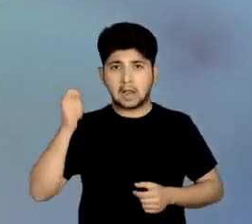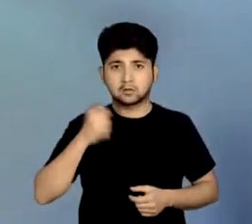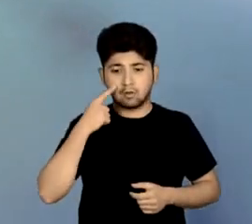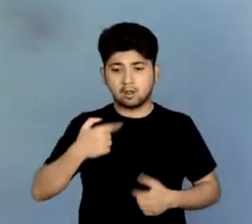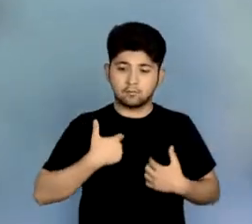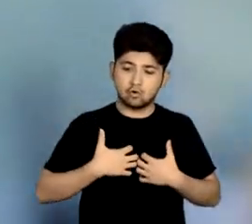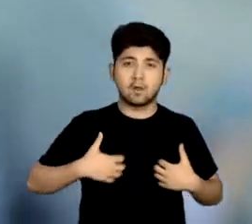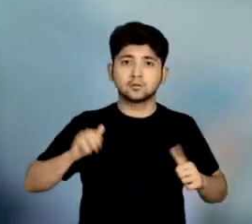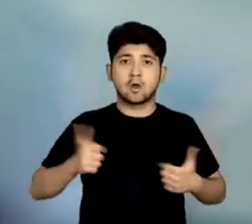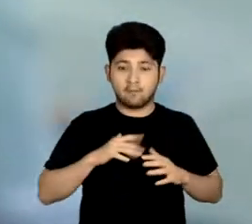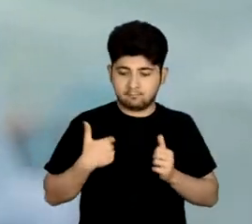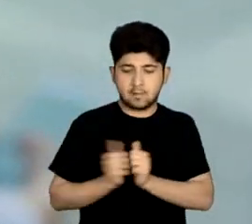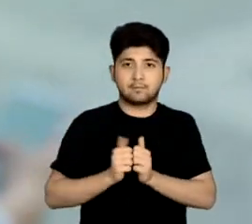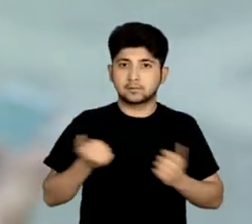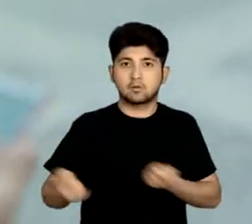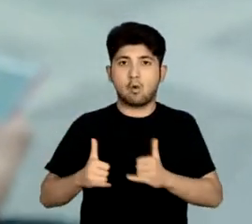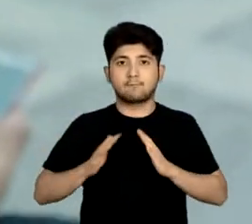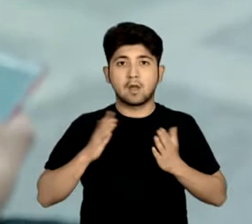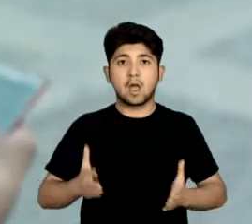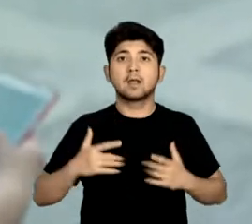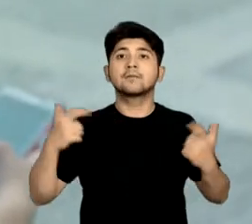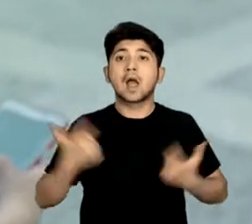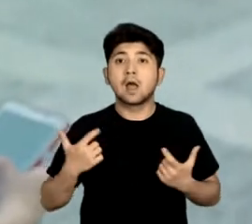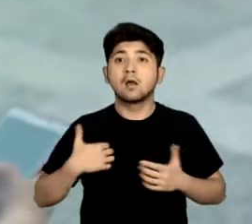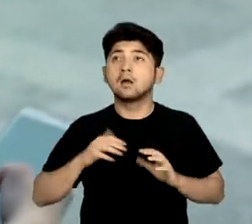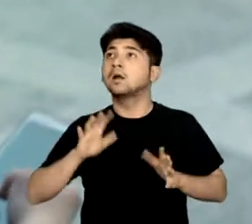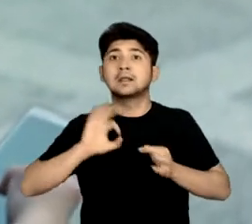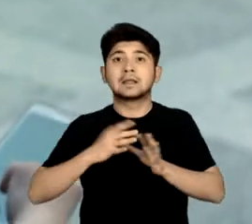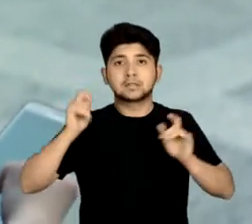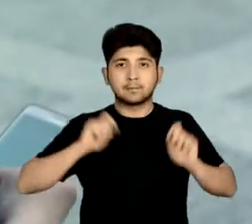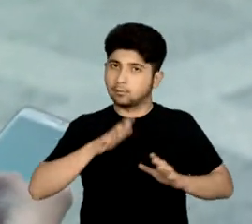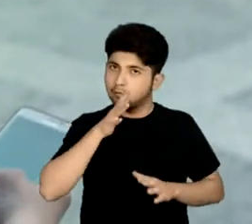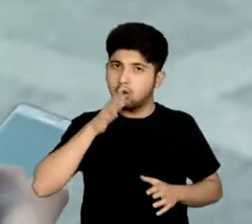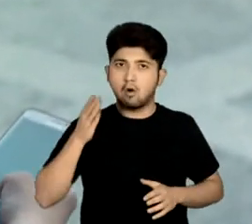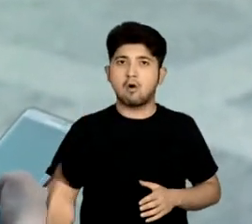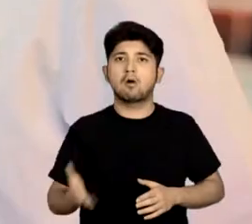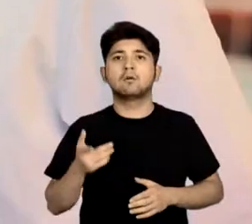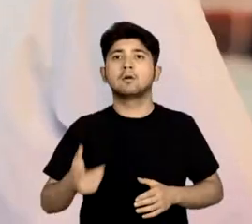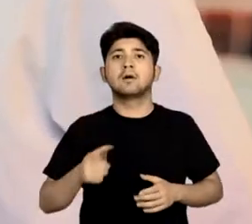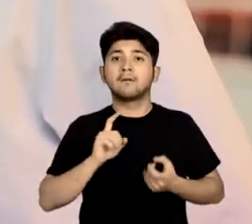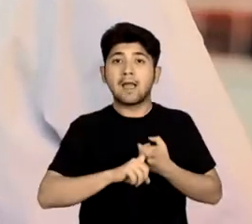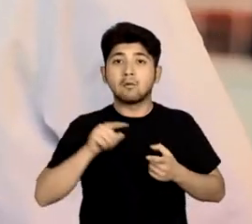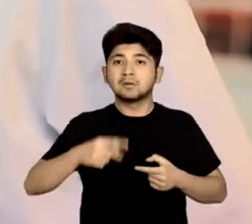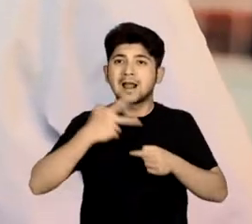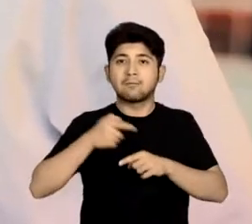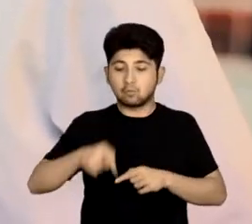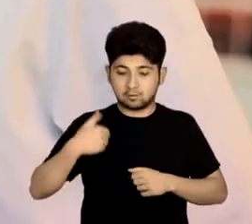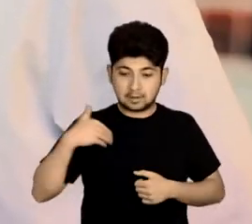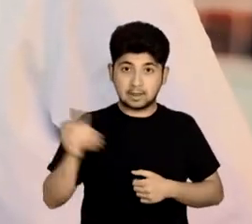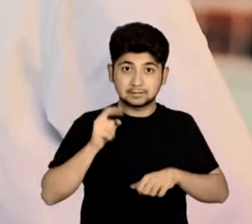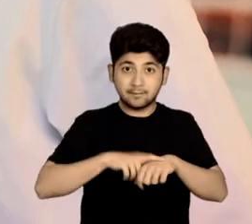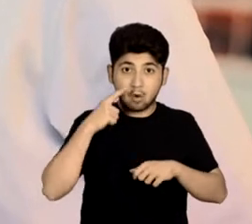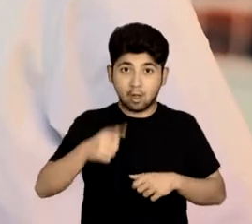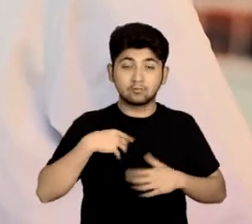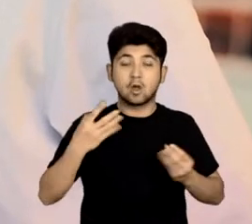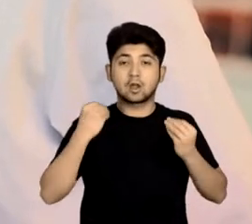Gerçekten güven veriyor sağ içerisindeyken. Çünkü nereden nasıl pas alacağını biliyor. Hani ve güvenip bunu karşıladığında çok